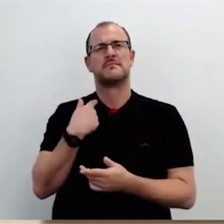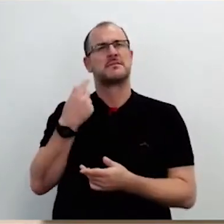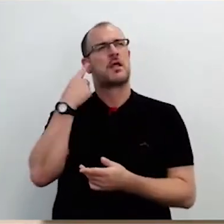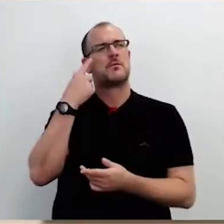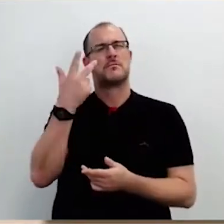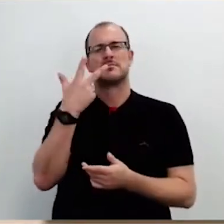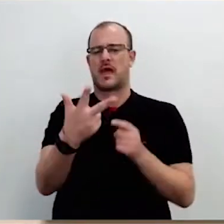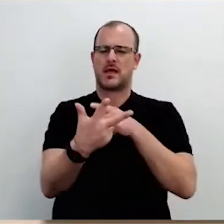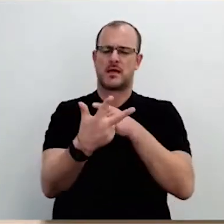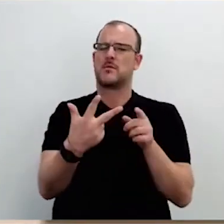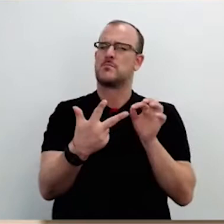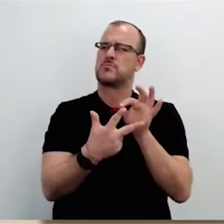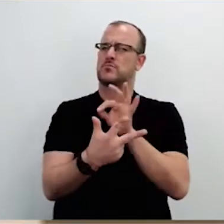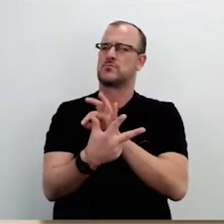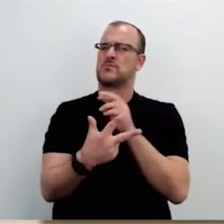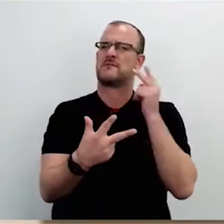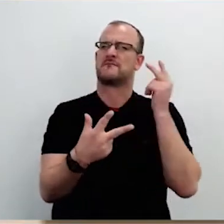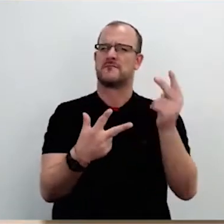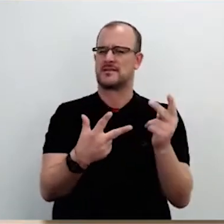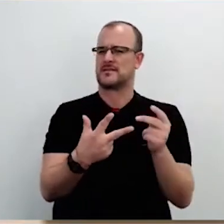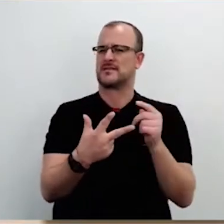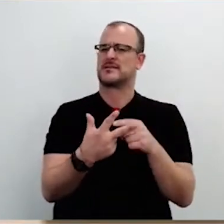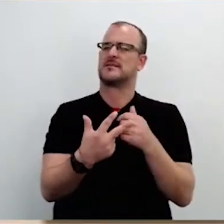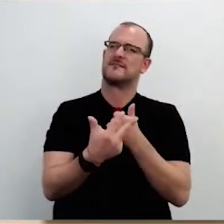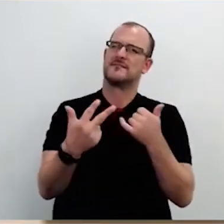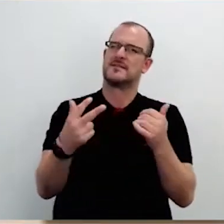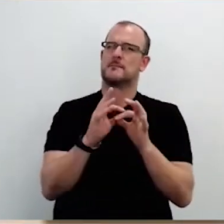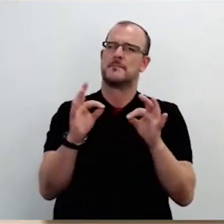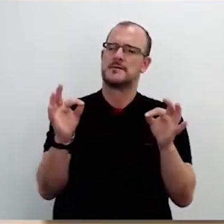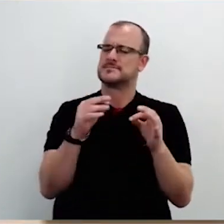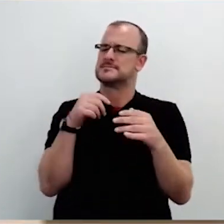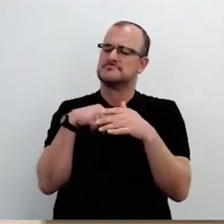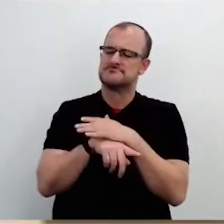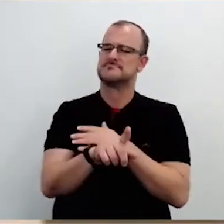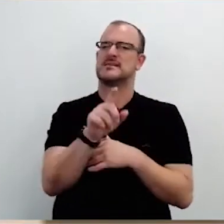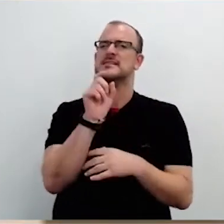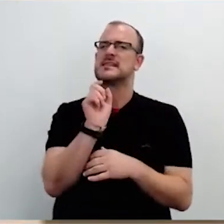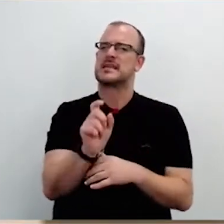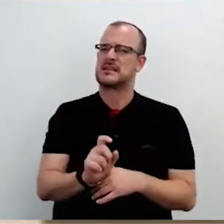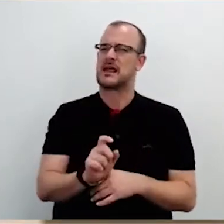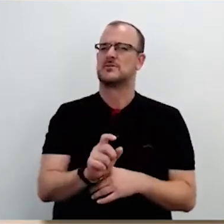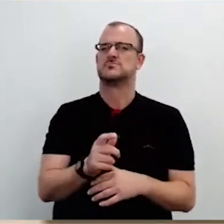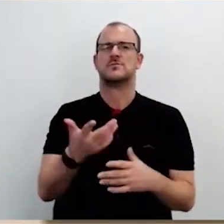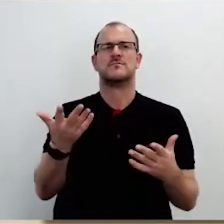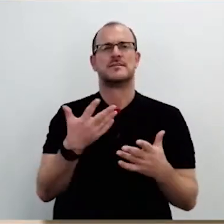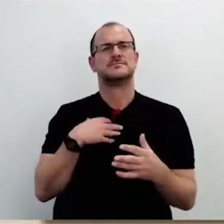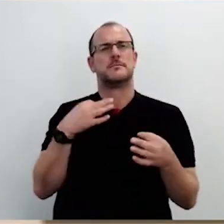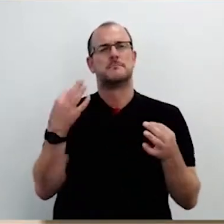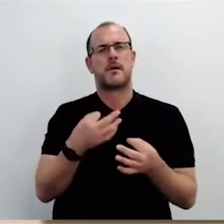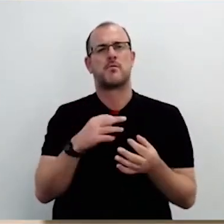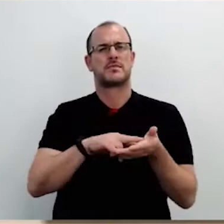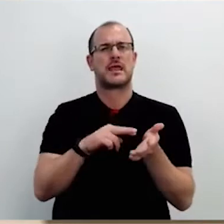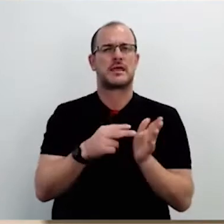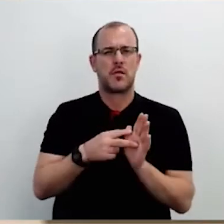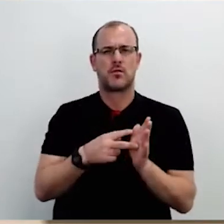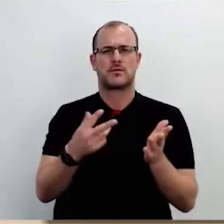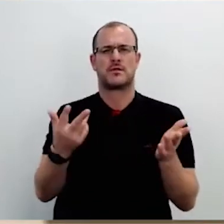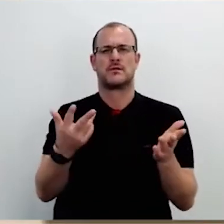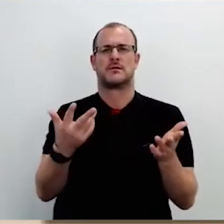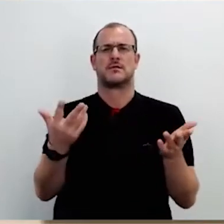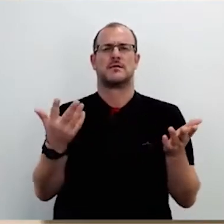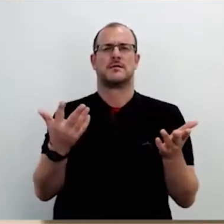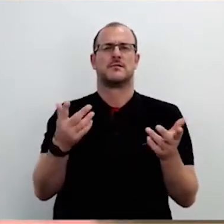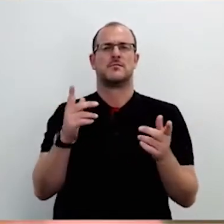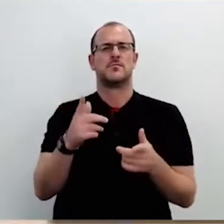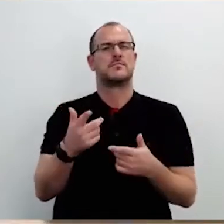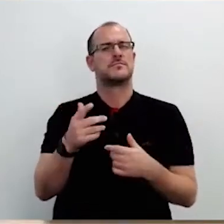wesentlich sind, um dann den Zugang zur Digitalisierung, den Zugang zu notwendigen Technologien entsprechend